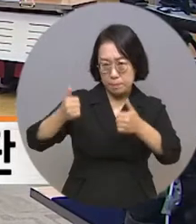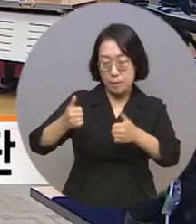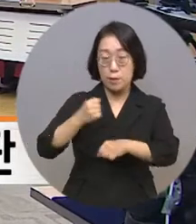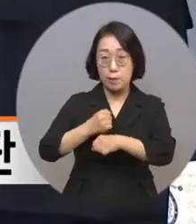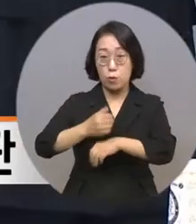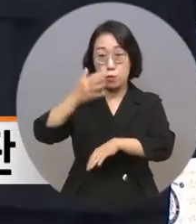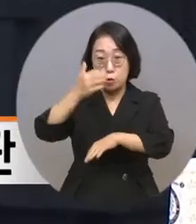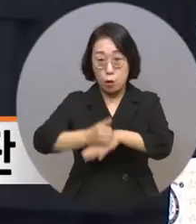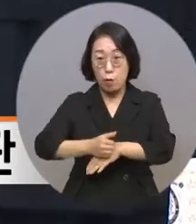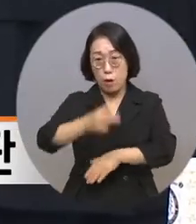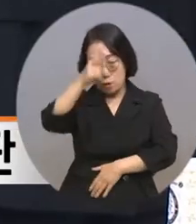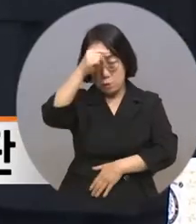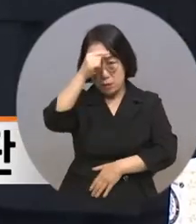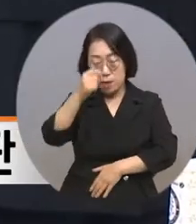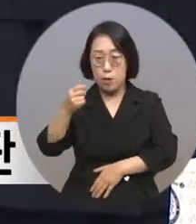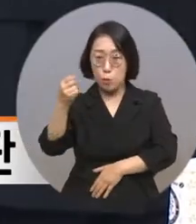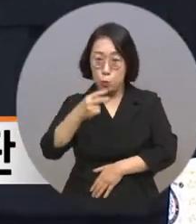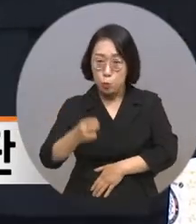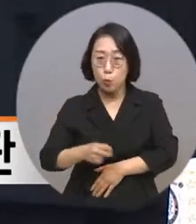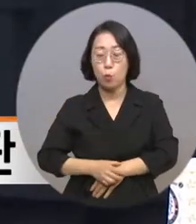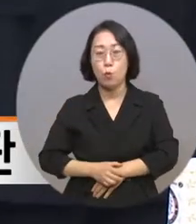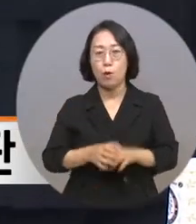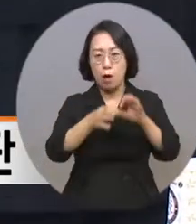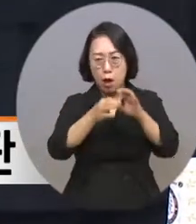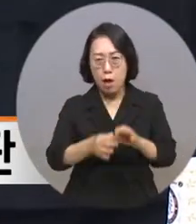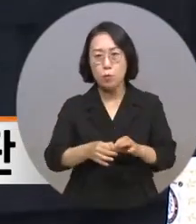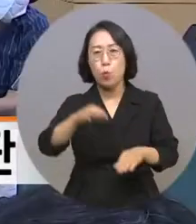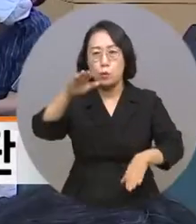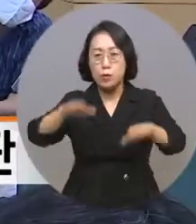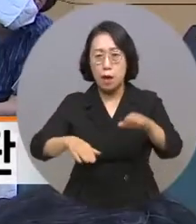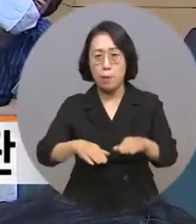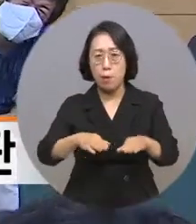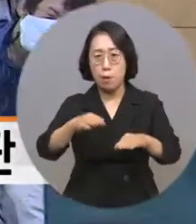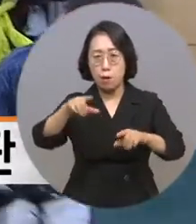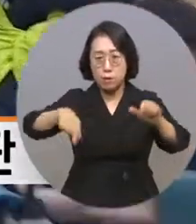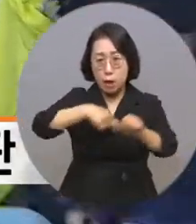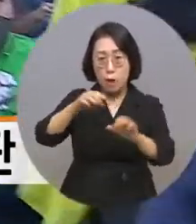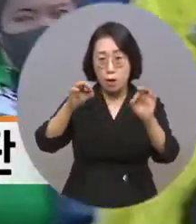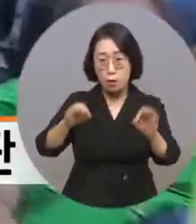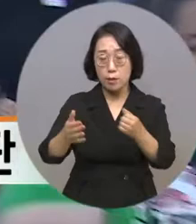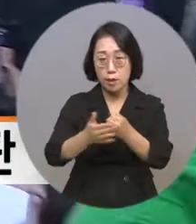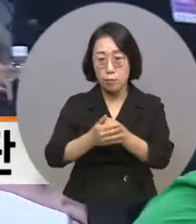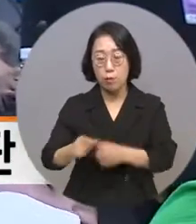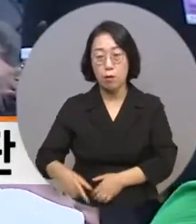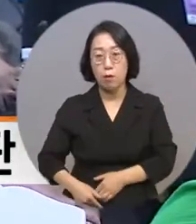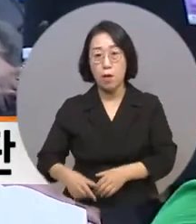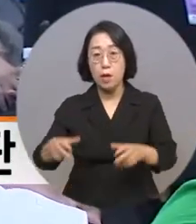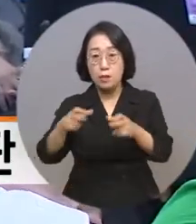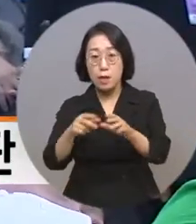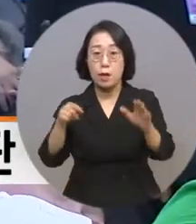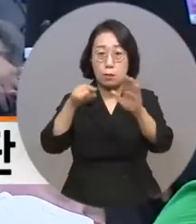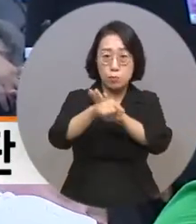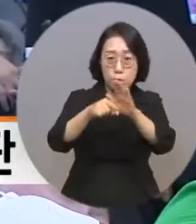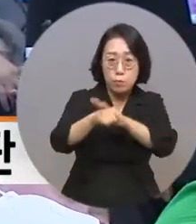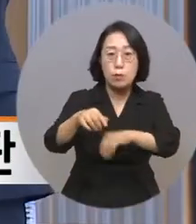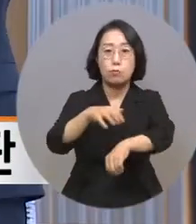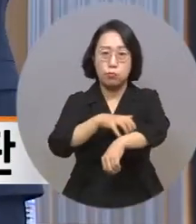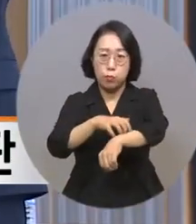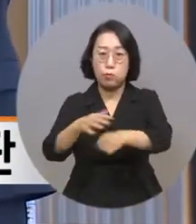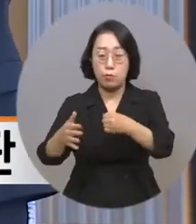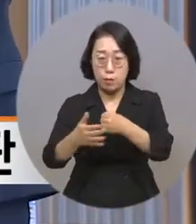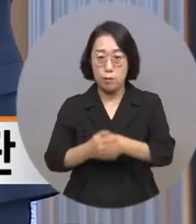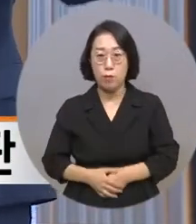행위를 악의적으로 반복해 장애인이 사법 행정 서비스를 이용하는데 막대한 불편을 겪고 있다며